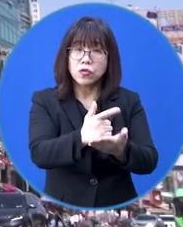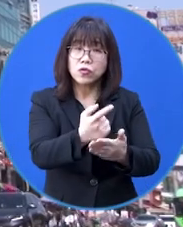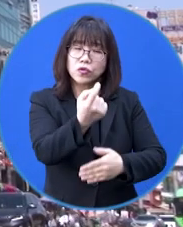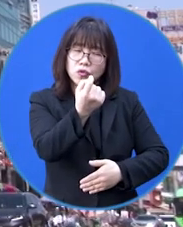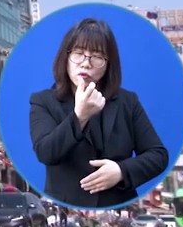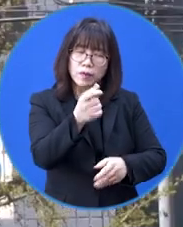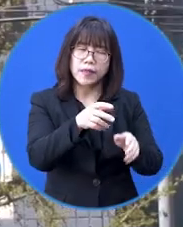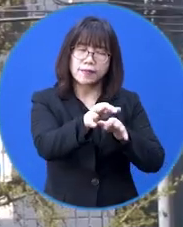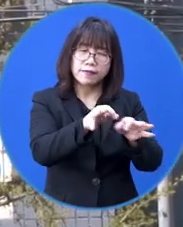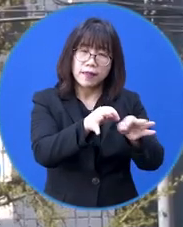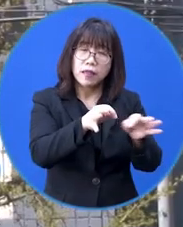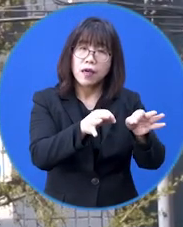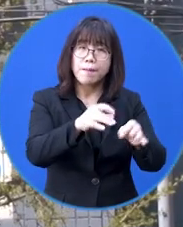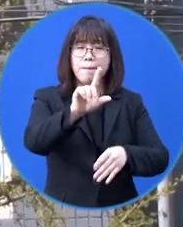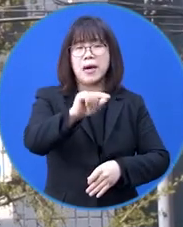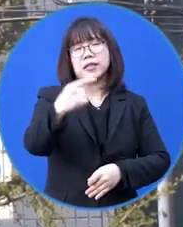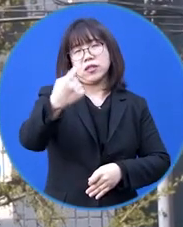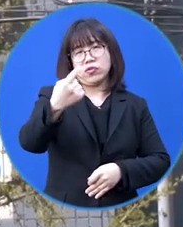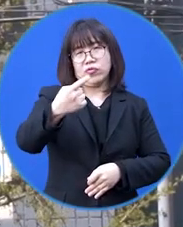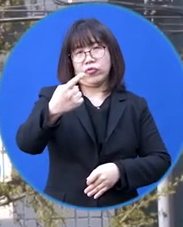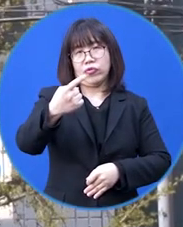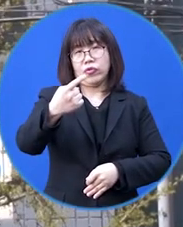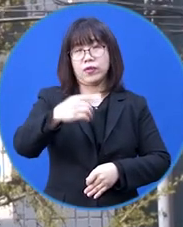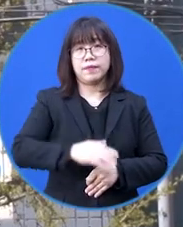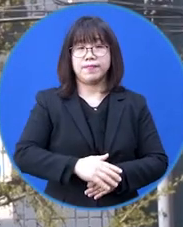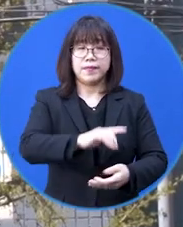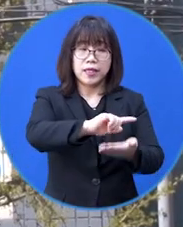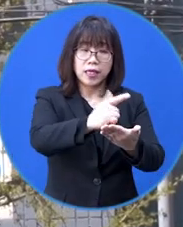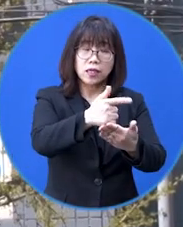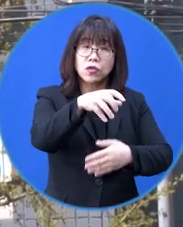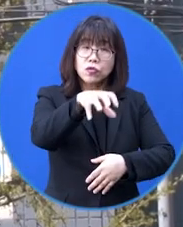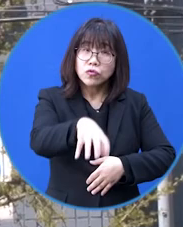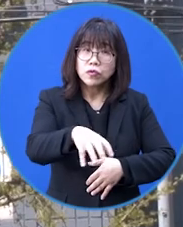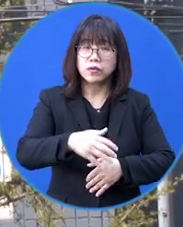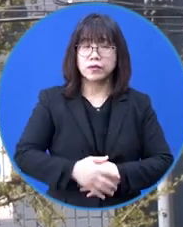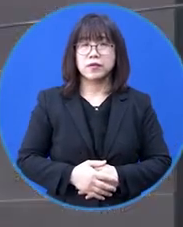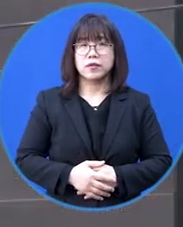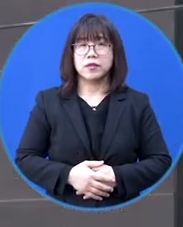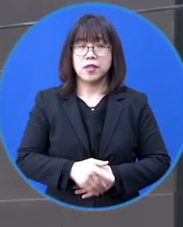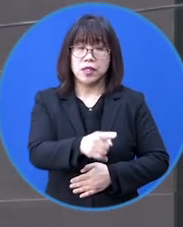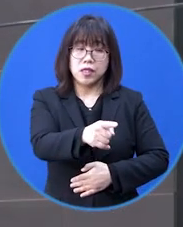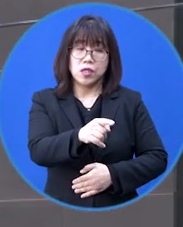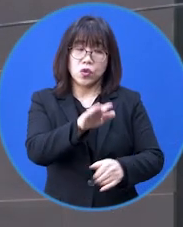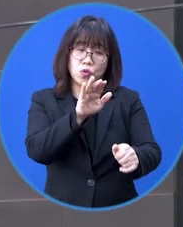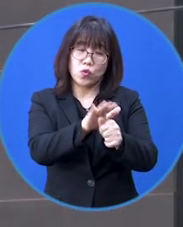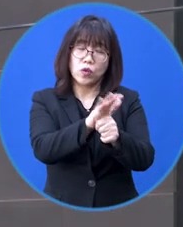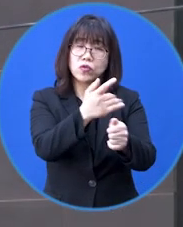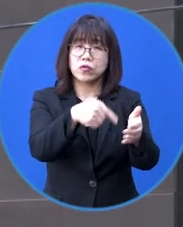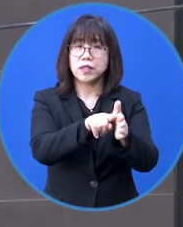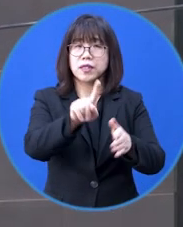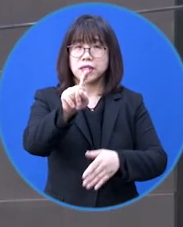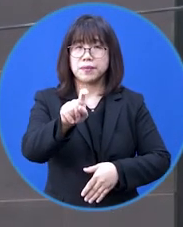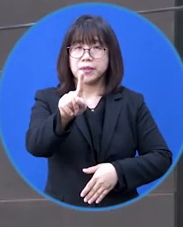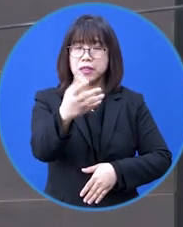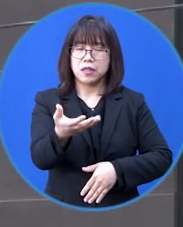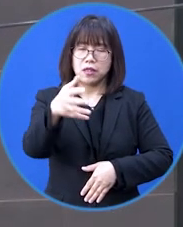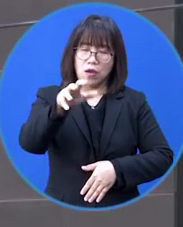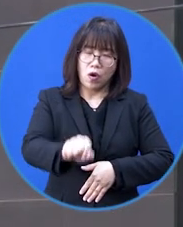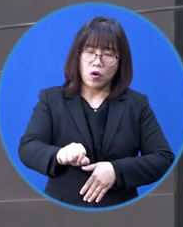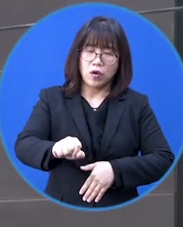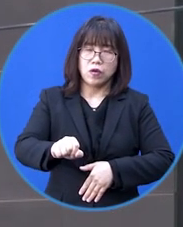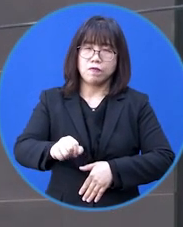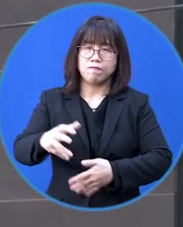있습니다. 강서구 지역 내 소상공인 사업체는 만 천여 개로 강서구는 고용유지 지원금 지원을